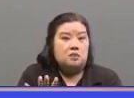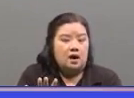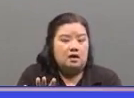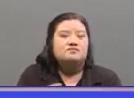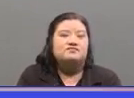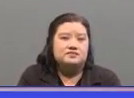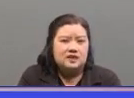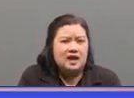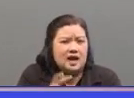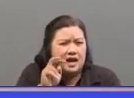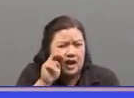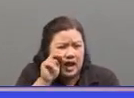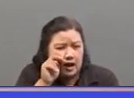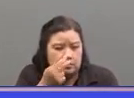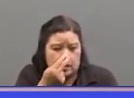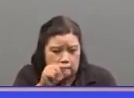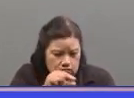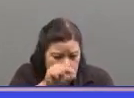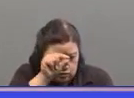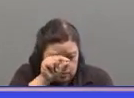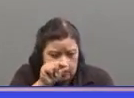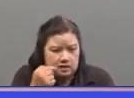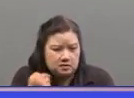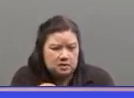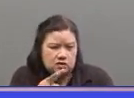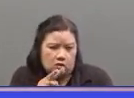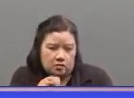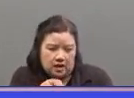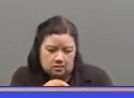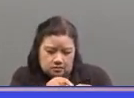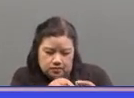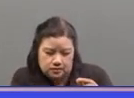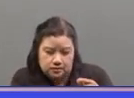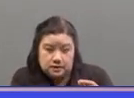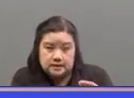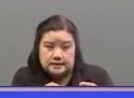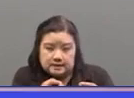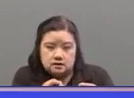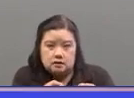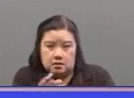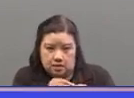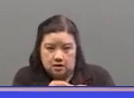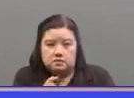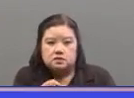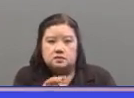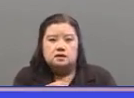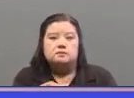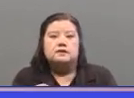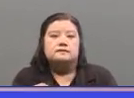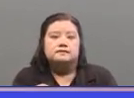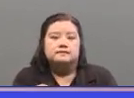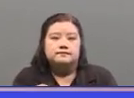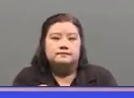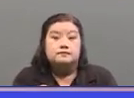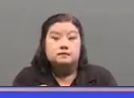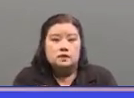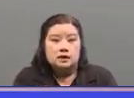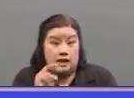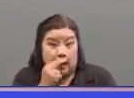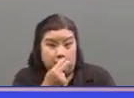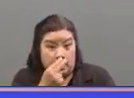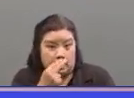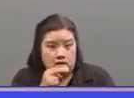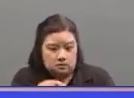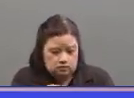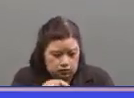หวัดบึงกาฬด้วยตั้งแต่วันที่10ถึงวันที่15แล้วตอนนี้ก็มีต่อเนื่องมาจนถึงวันที่12ถึง18ด้วยนะคะก็ทำให้ส่งผลก